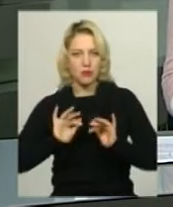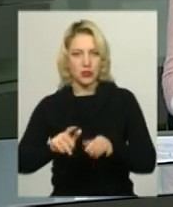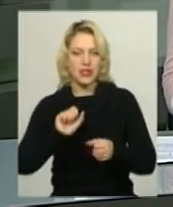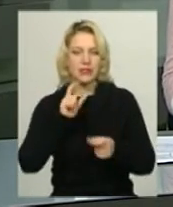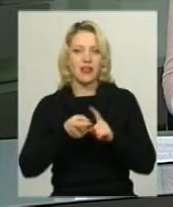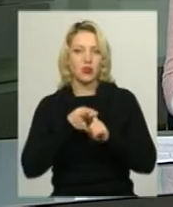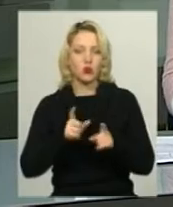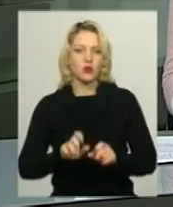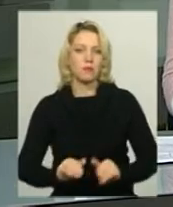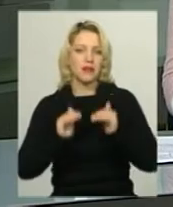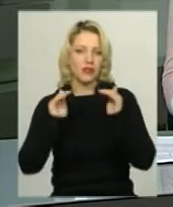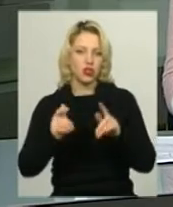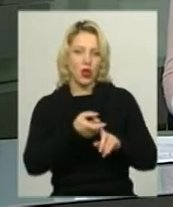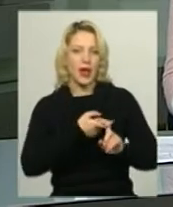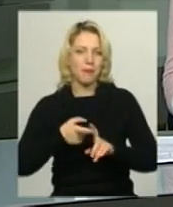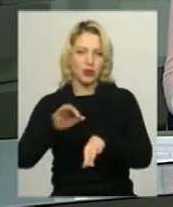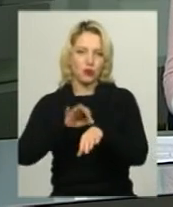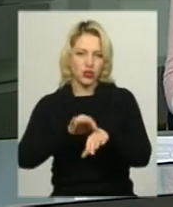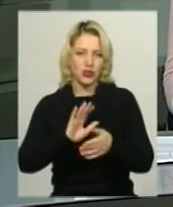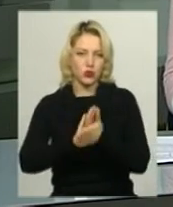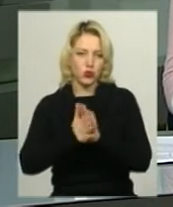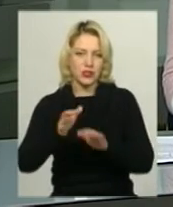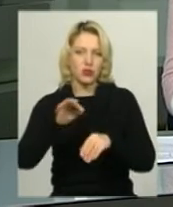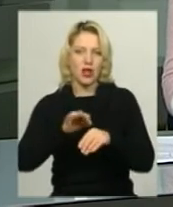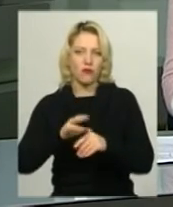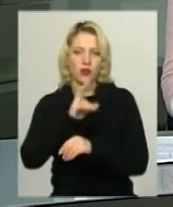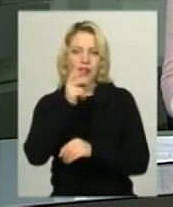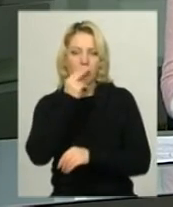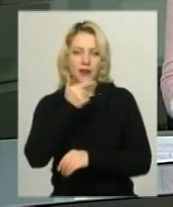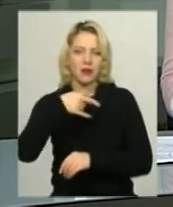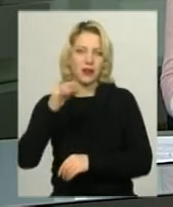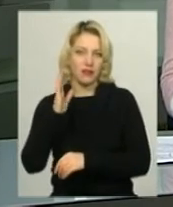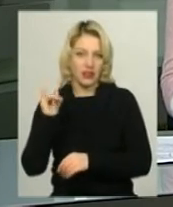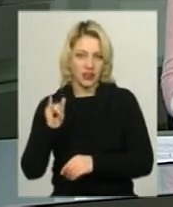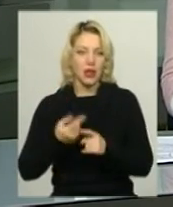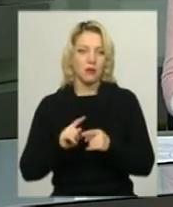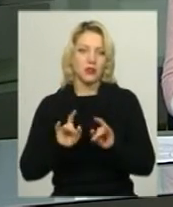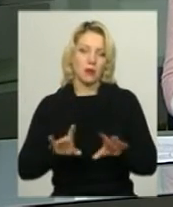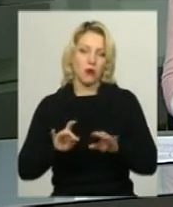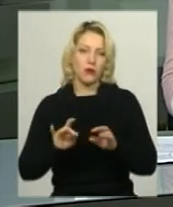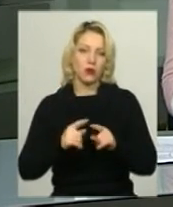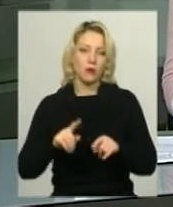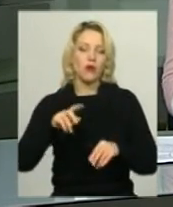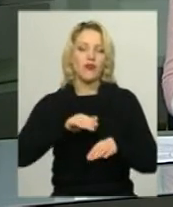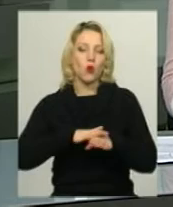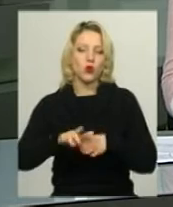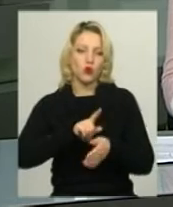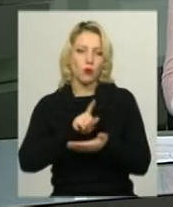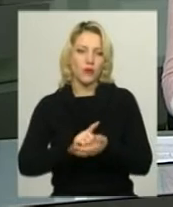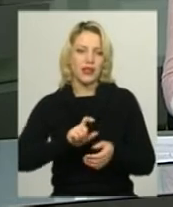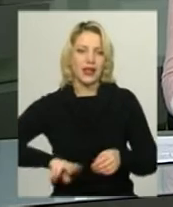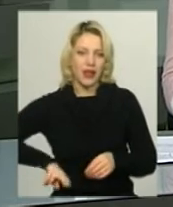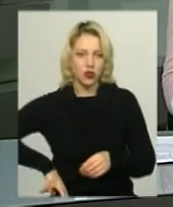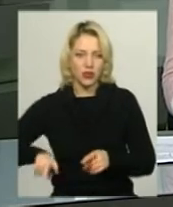у зв'язку з підвищеною епідеміологічною ситуацією захворюваності на грип та ГРВ. Про це повідомила виконуюча обов'язки директора